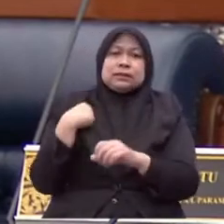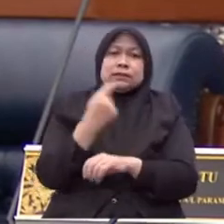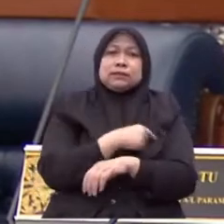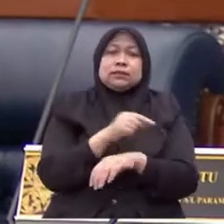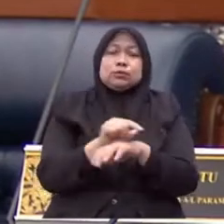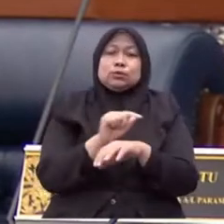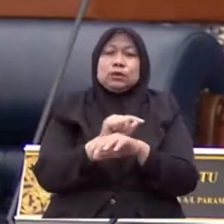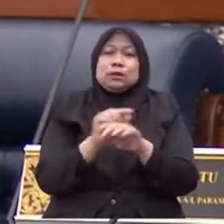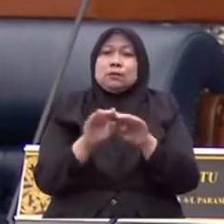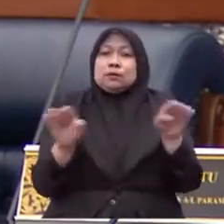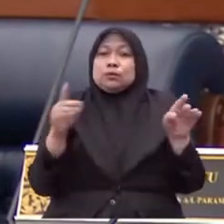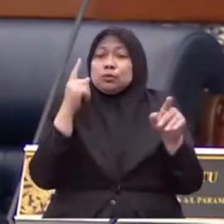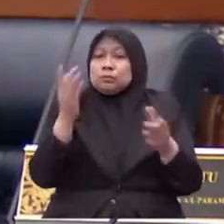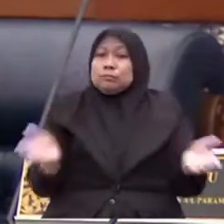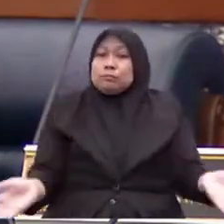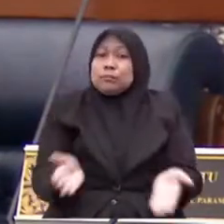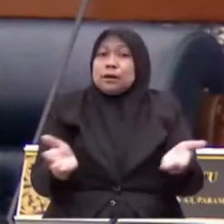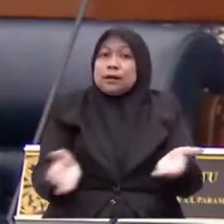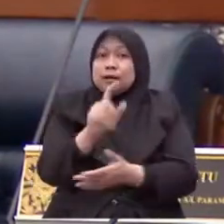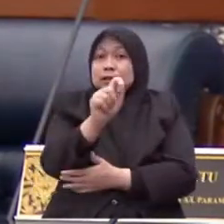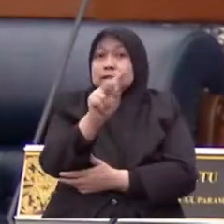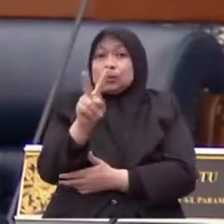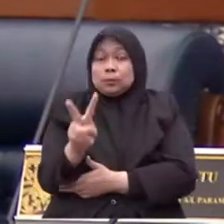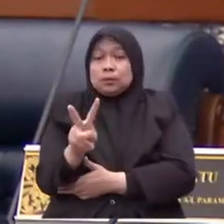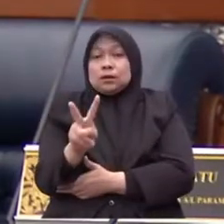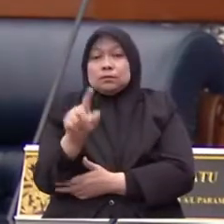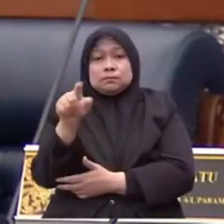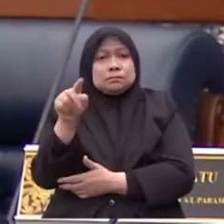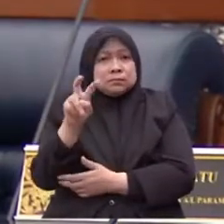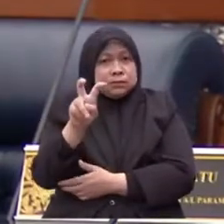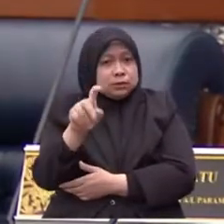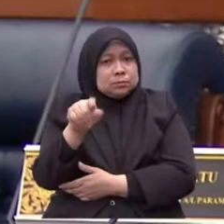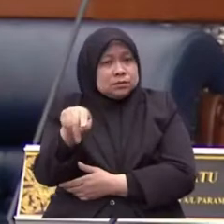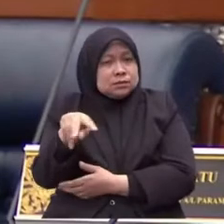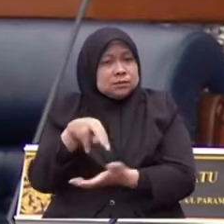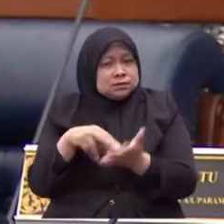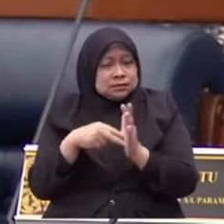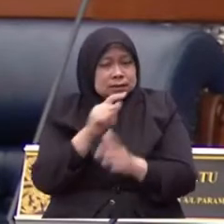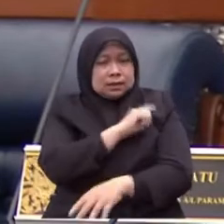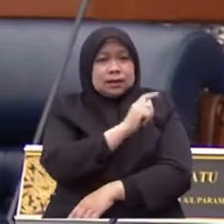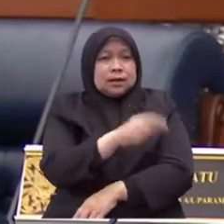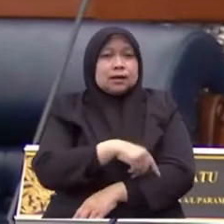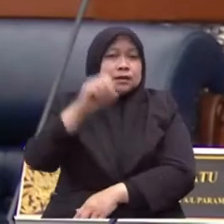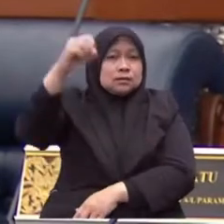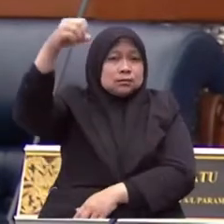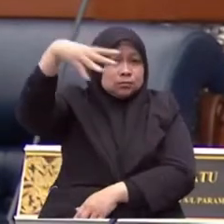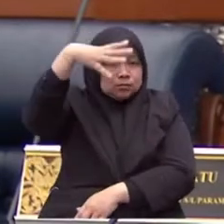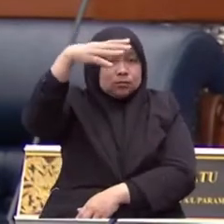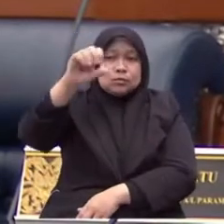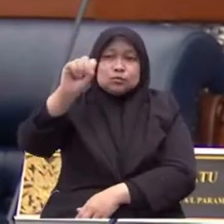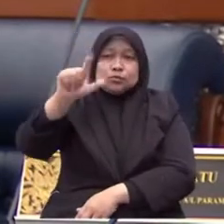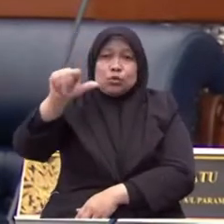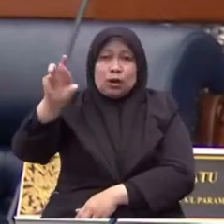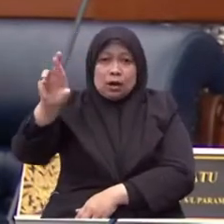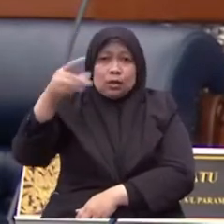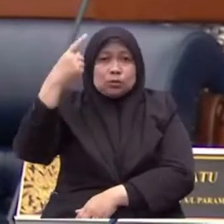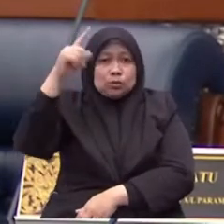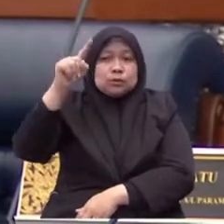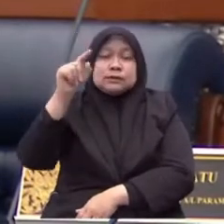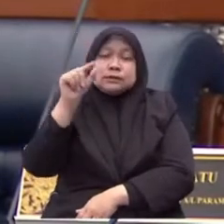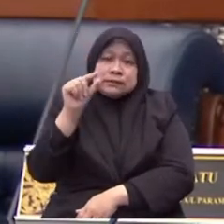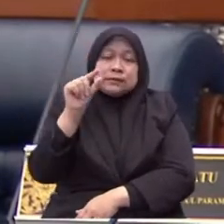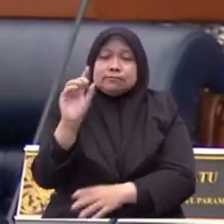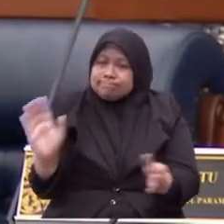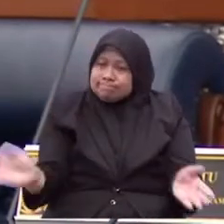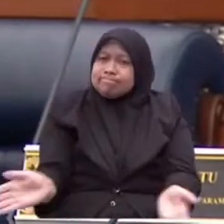gunakan ini untuk menggalakan di 20 ini supaya mereka menggunakan tenaga Sulah dan kita bagi mereka